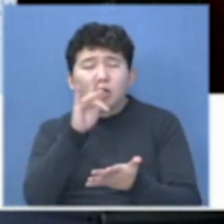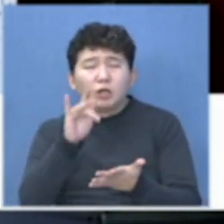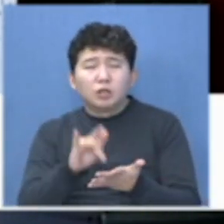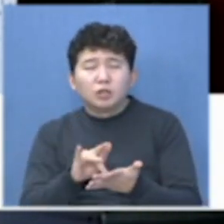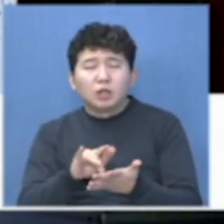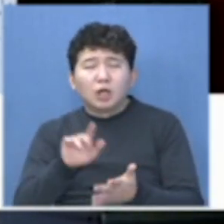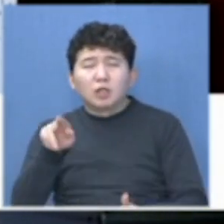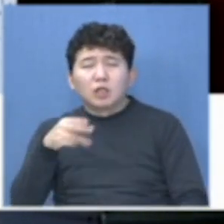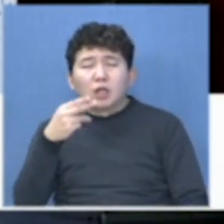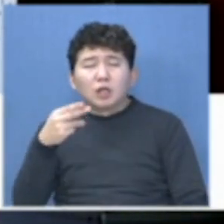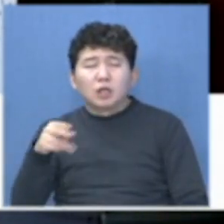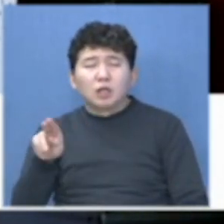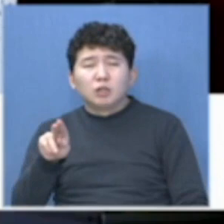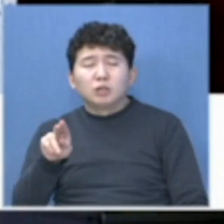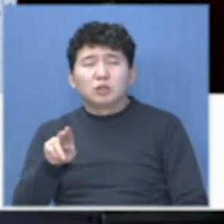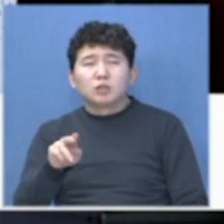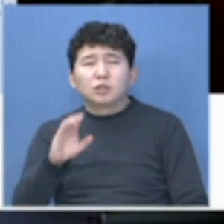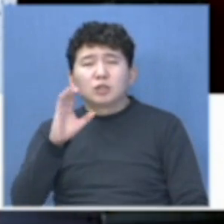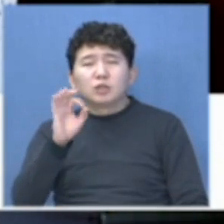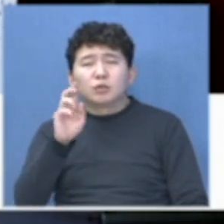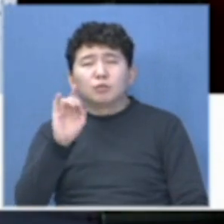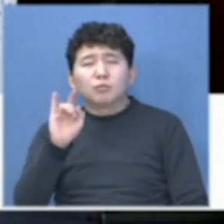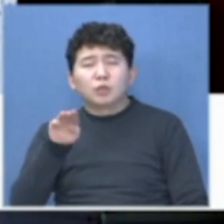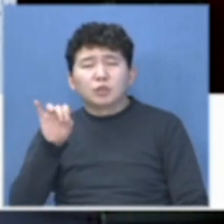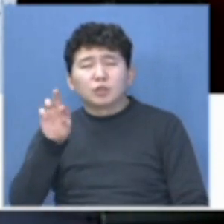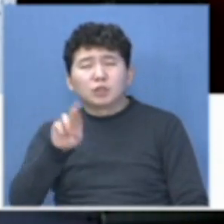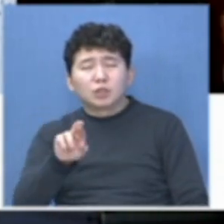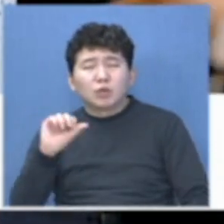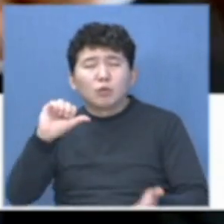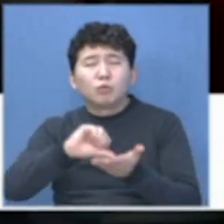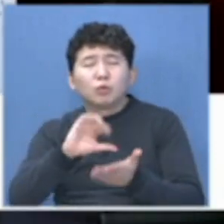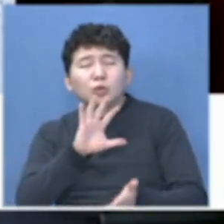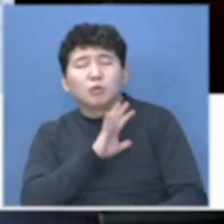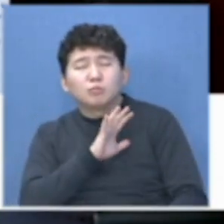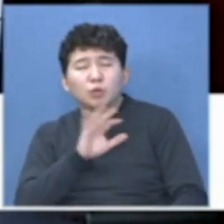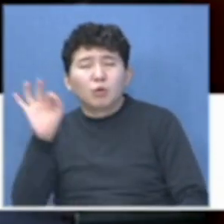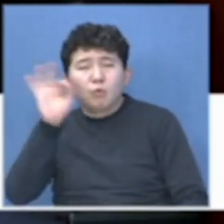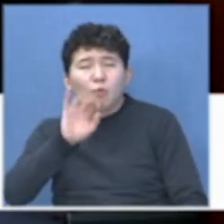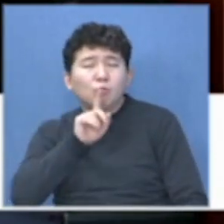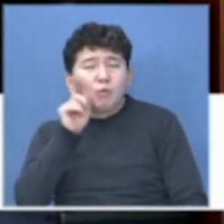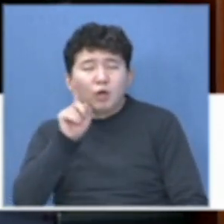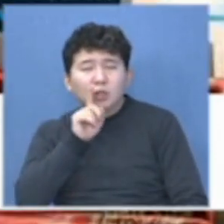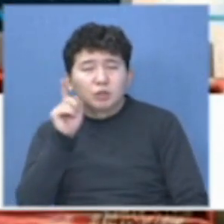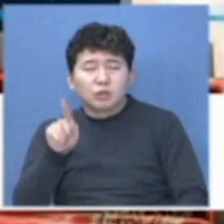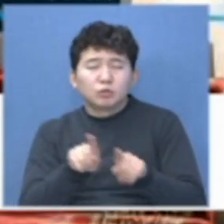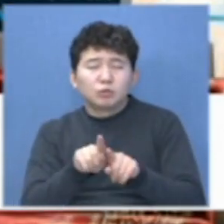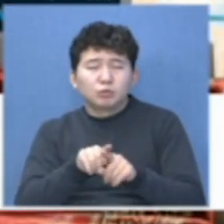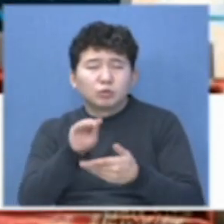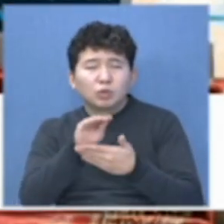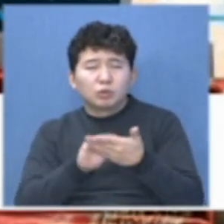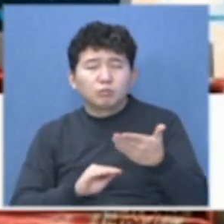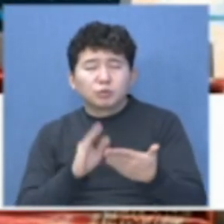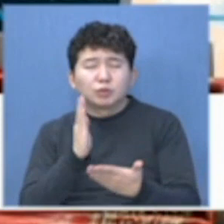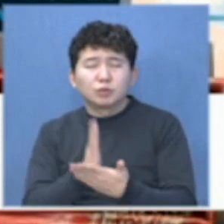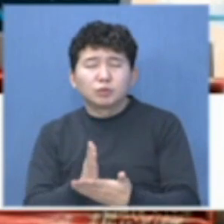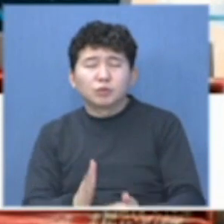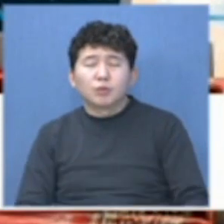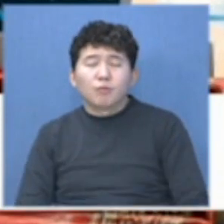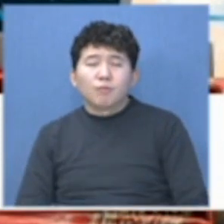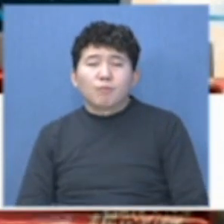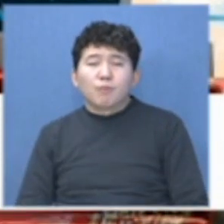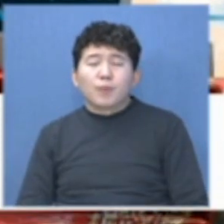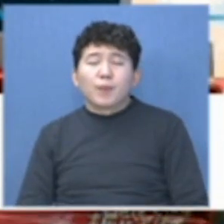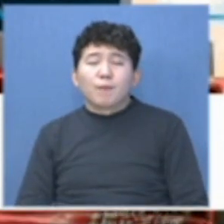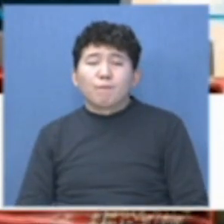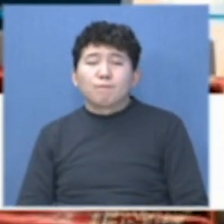qatısqan Şığıs Qazaqstandıq onun içinde Öskemendik semeylik jastar turalı aqparatlardı qamtıgan. Сондай-ақ мерекеге орай